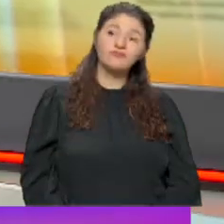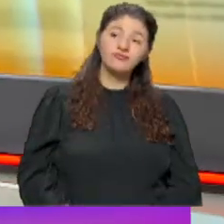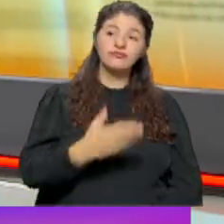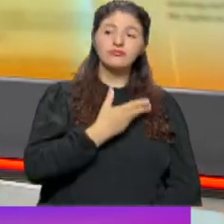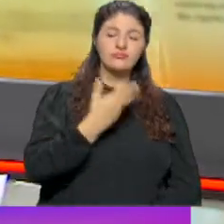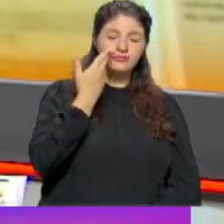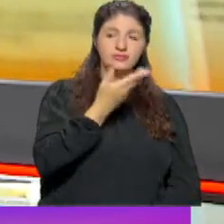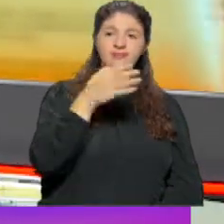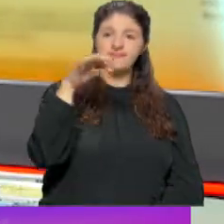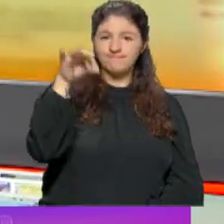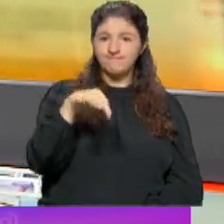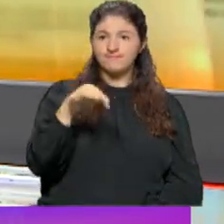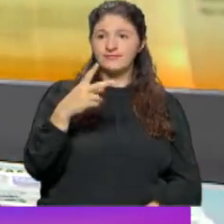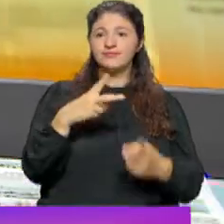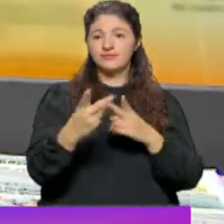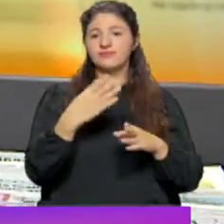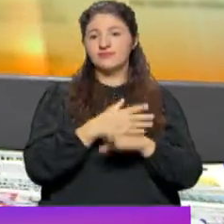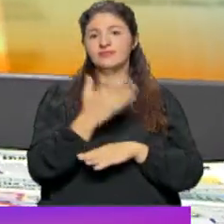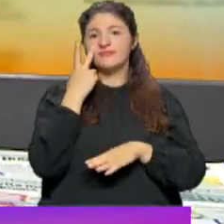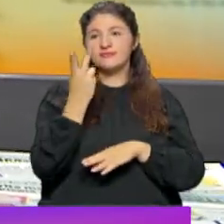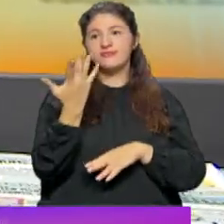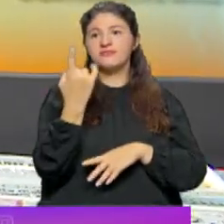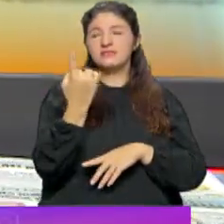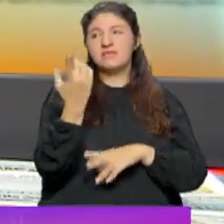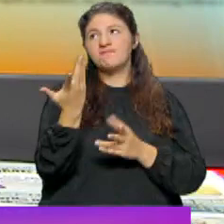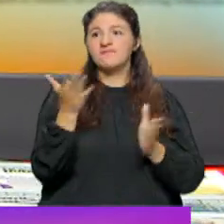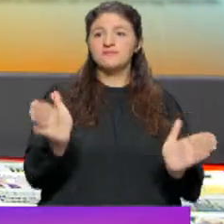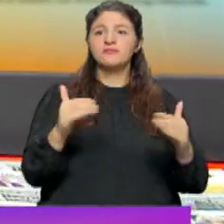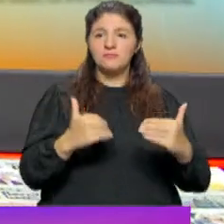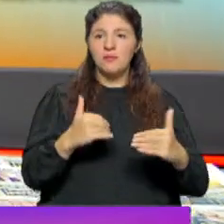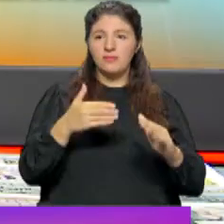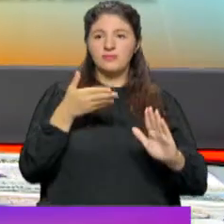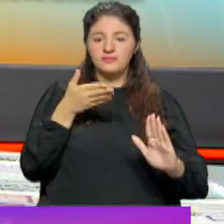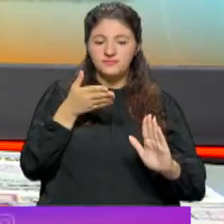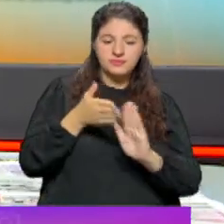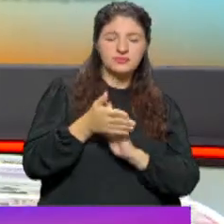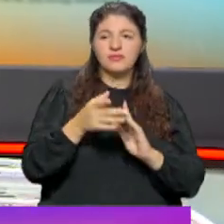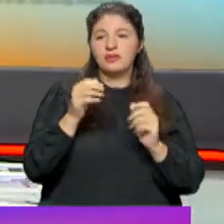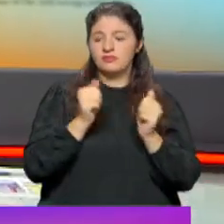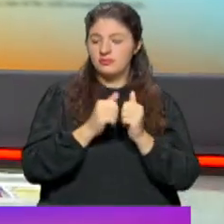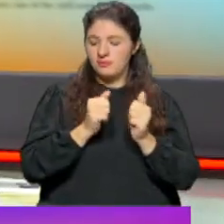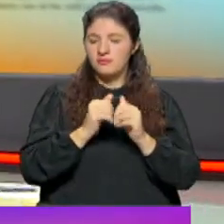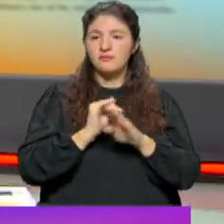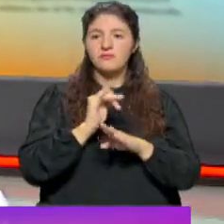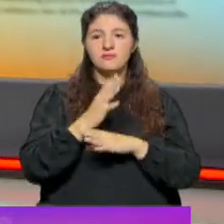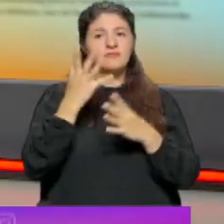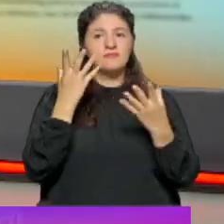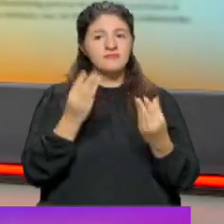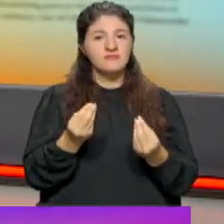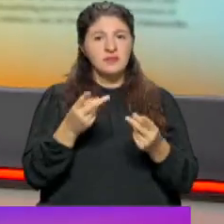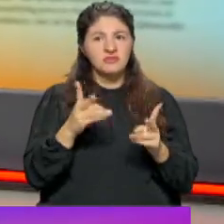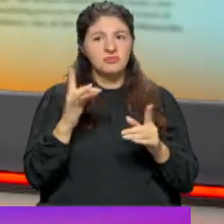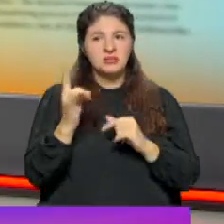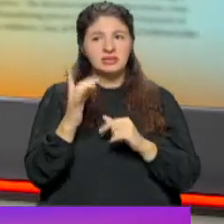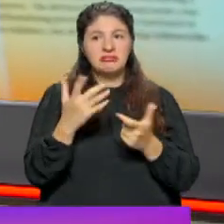Sevgili izleyenler, şimdi ise sırada aslına bakarsanız bir sendikanın girişimiyle yaşanabilecek